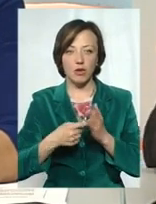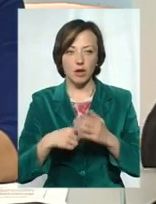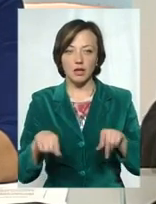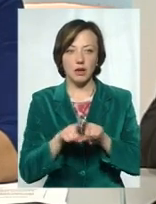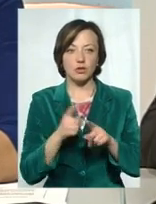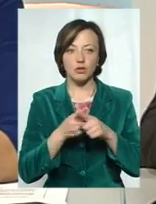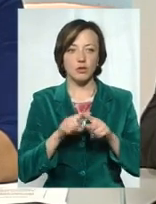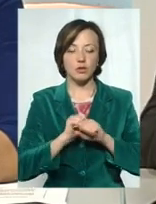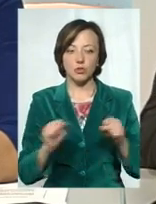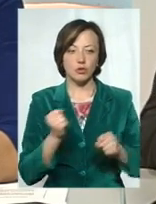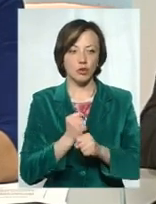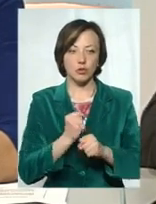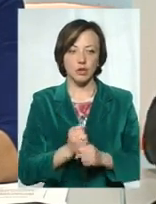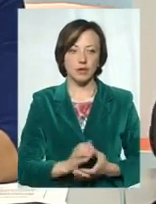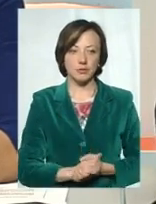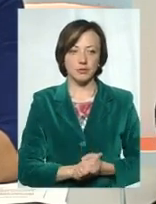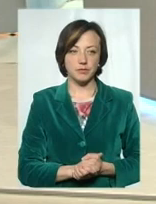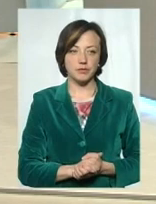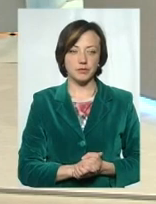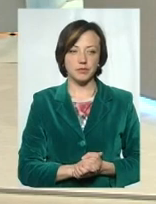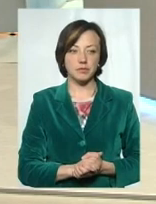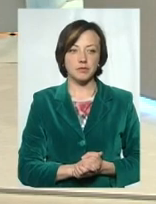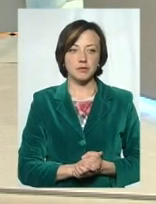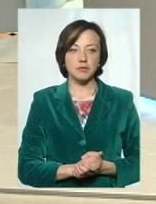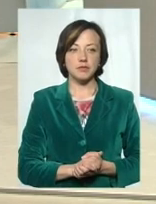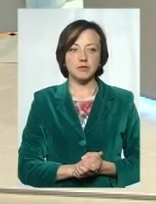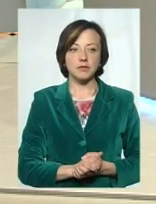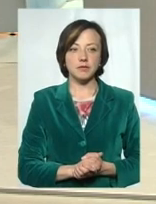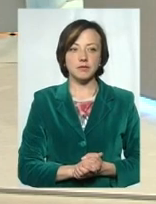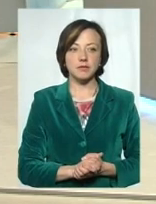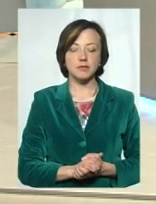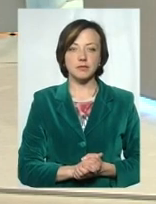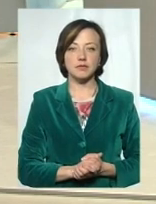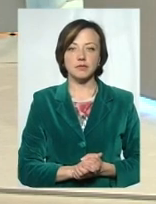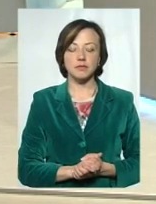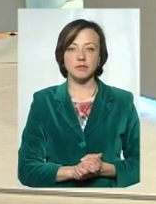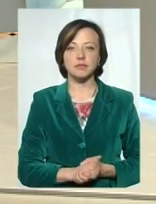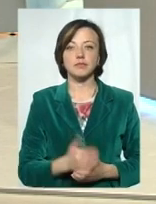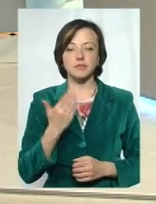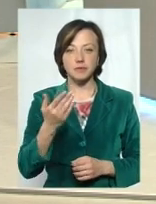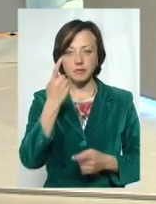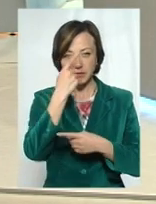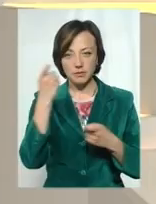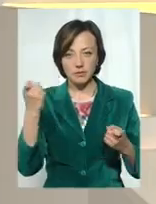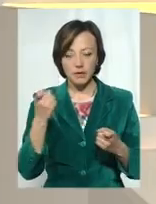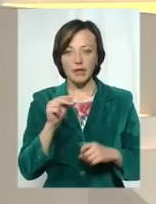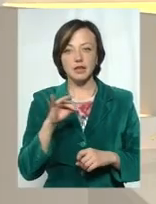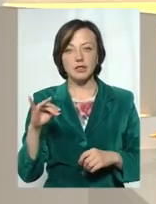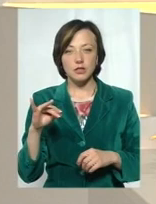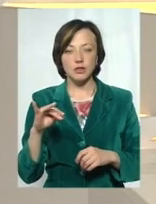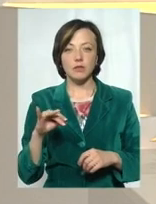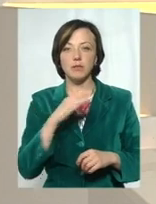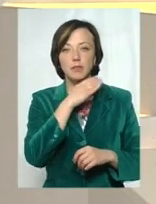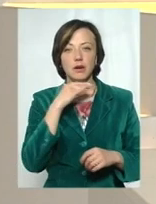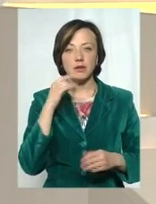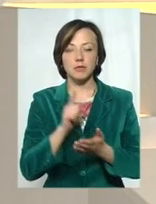що цього не можна робити. Скажіть, будь ласка, як за вашою інформацією, чи в нас дуже